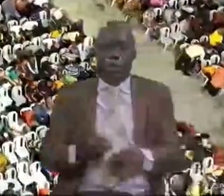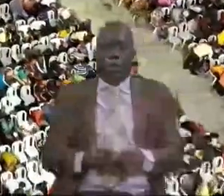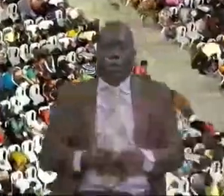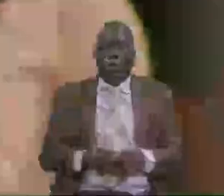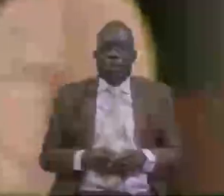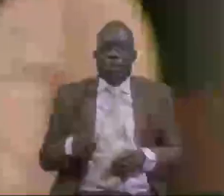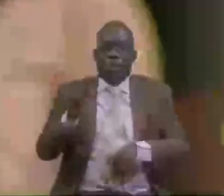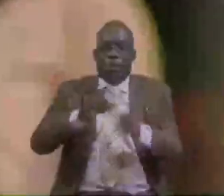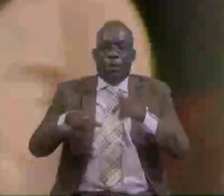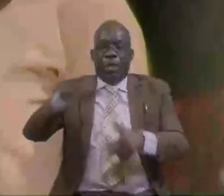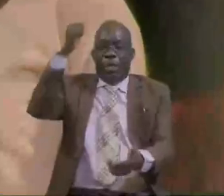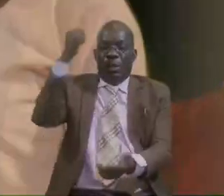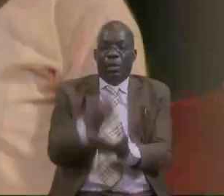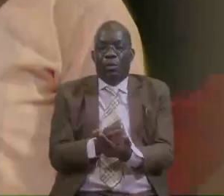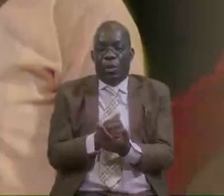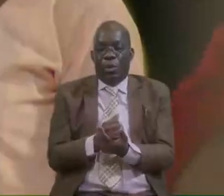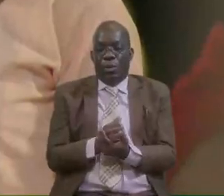pas dit amen à cela.